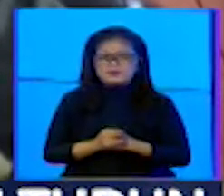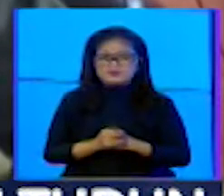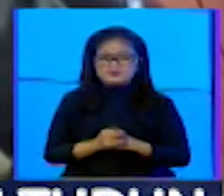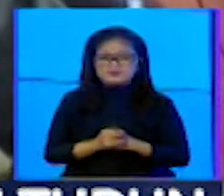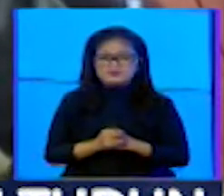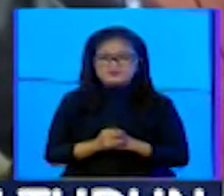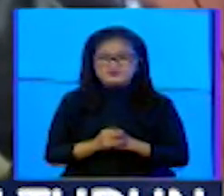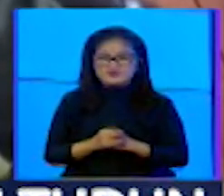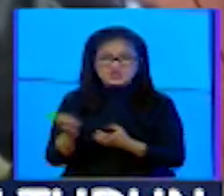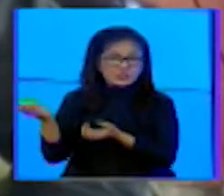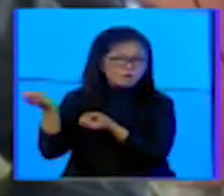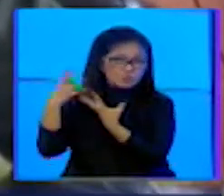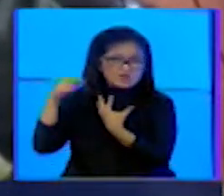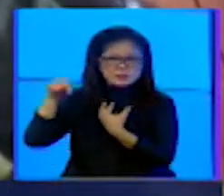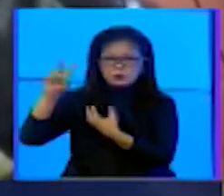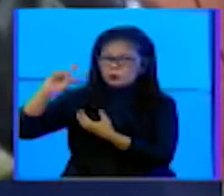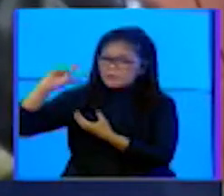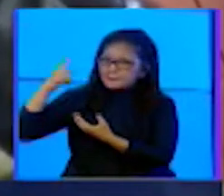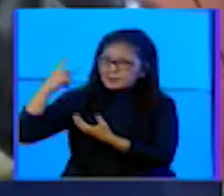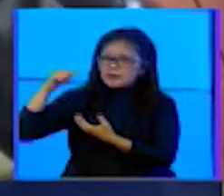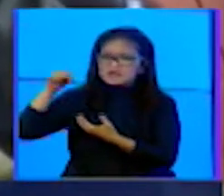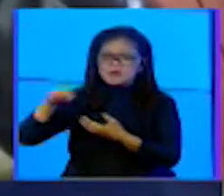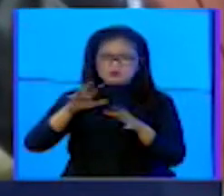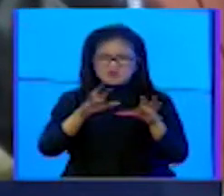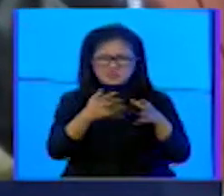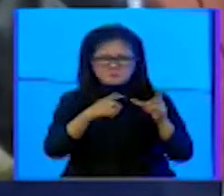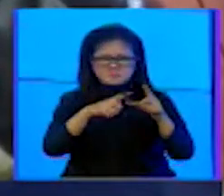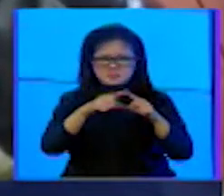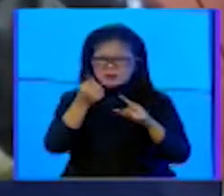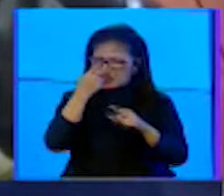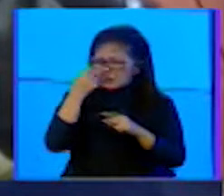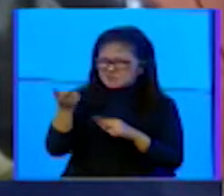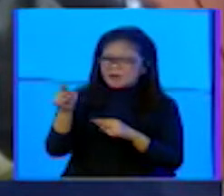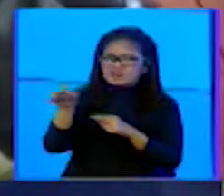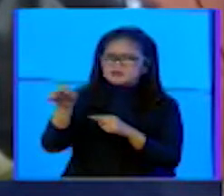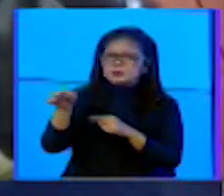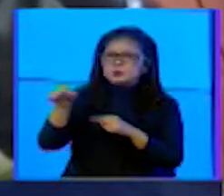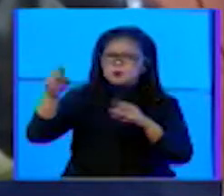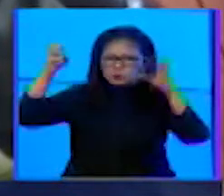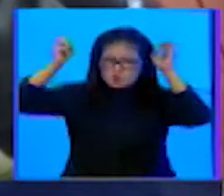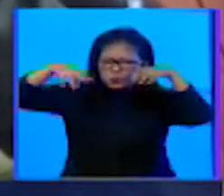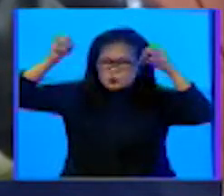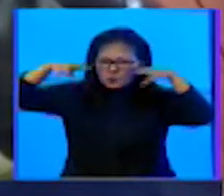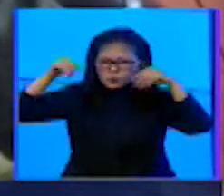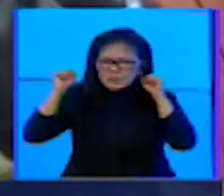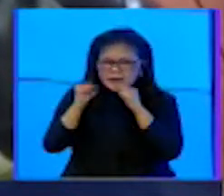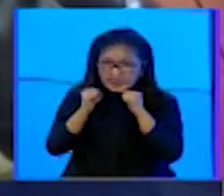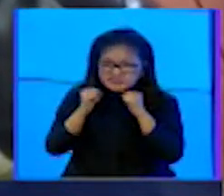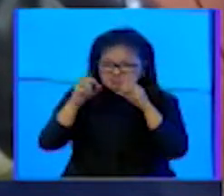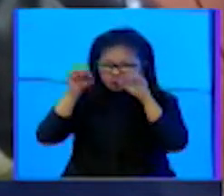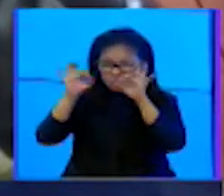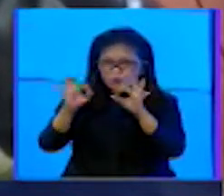Dikabarkan kemarin dari tim kami mengecek ke atas, itu sempat hujan es di antara pos 7 sampai